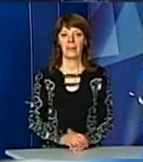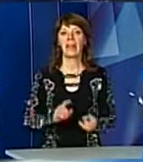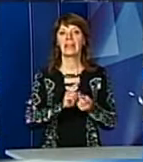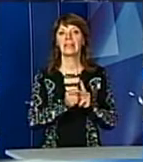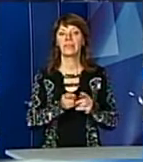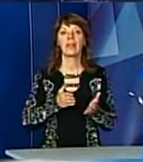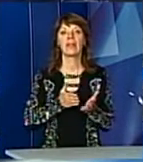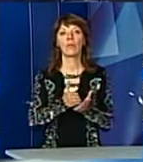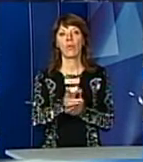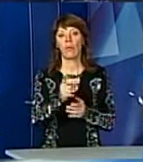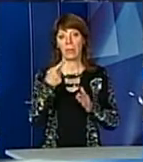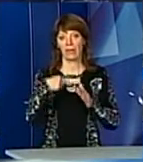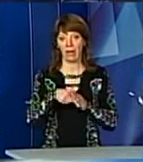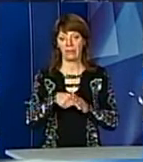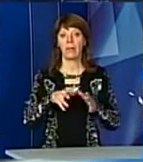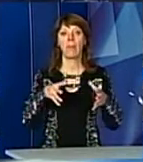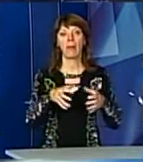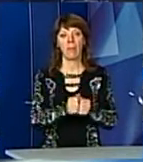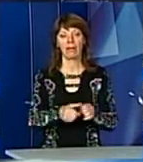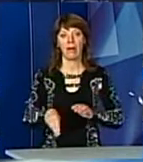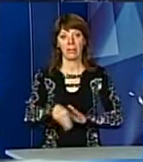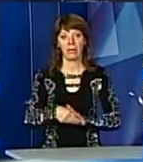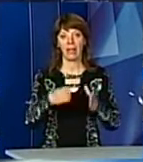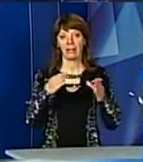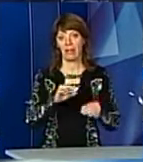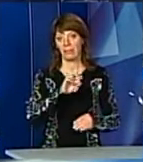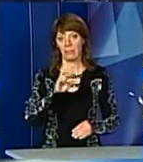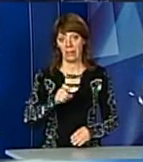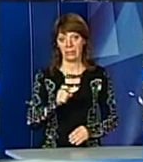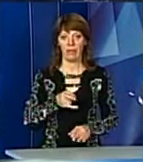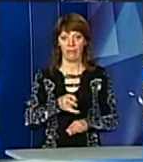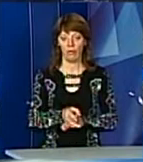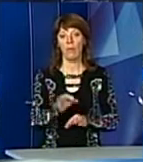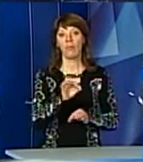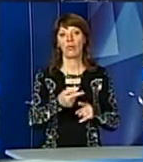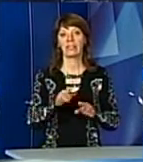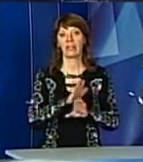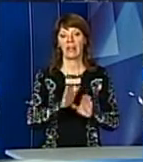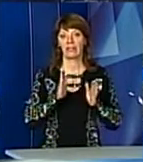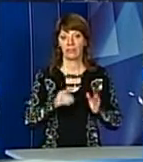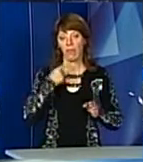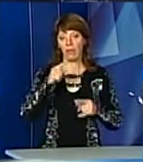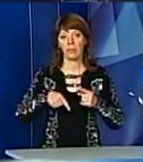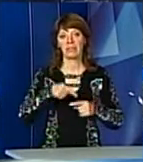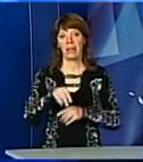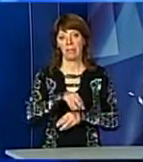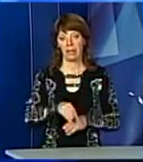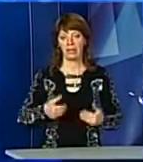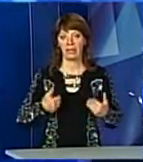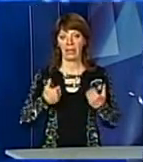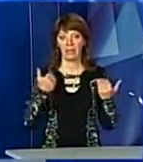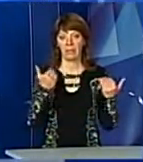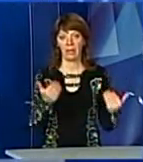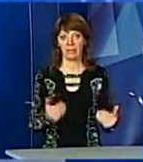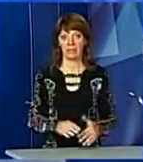Зміна руху на підвальній. Піймали на хабарі та день без авто. Про це й не лише говоримо за мить. Вітаємо вас.